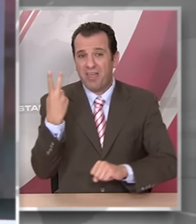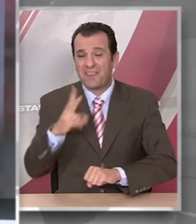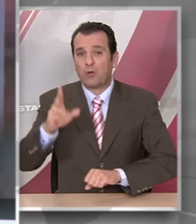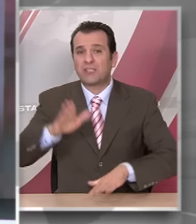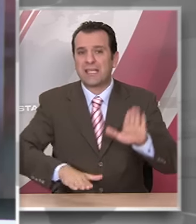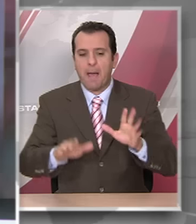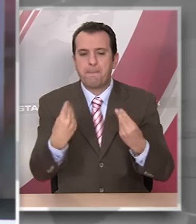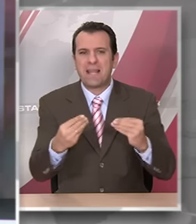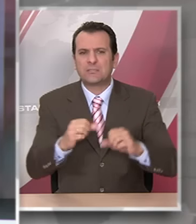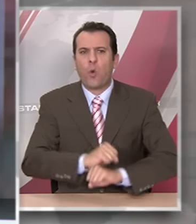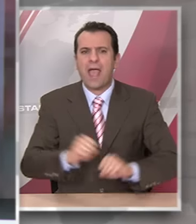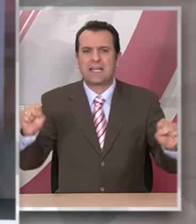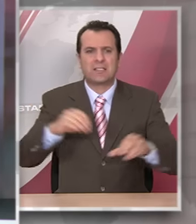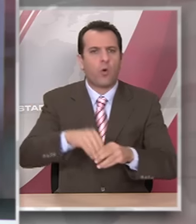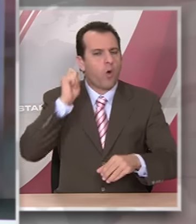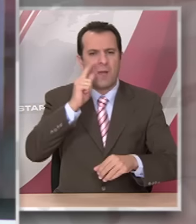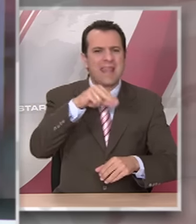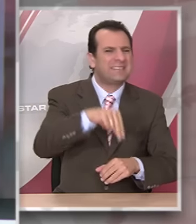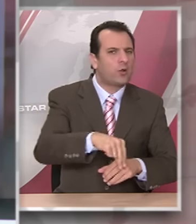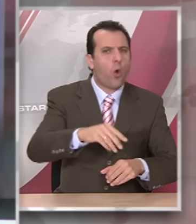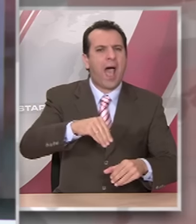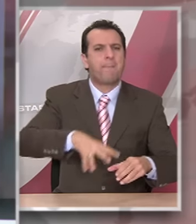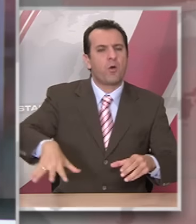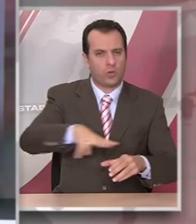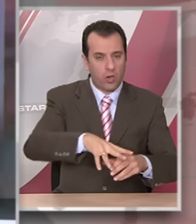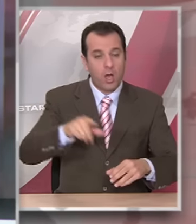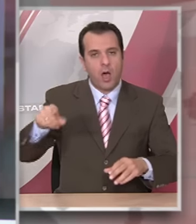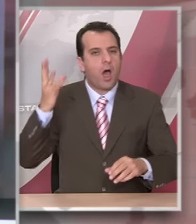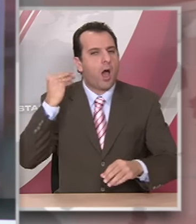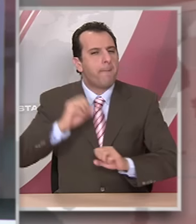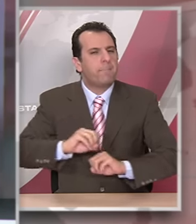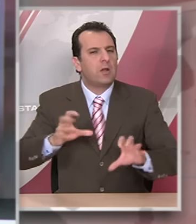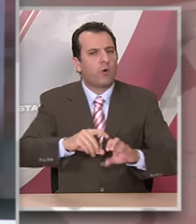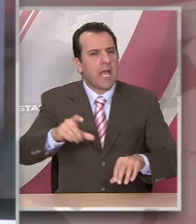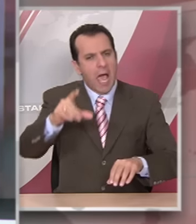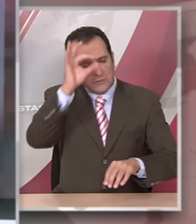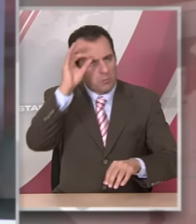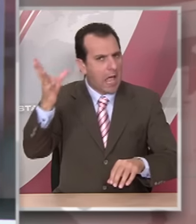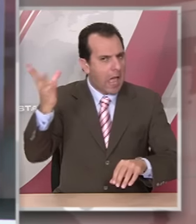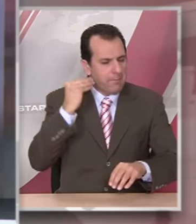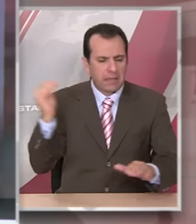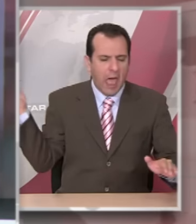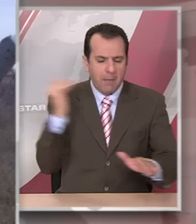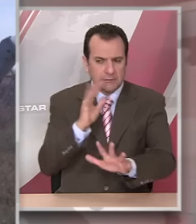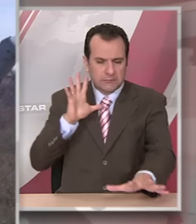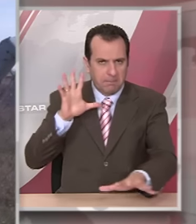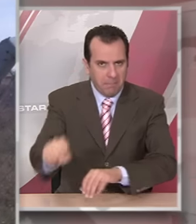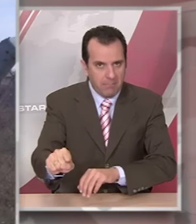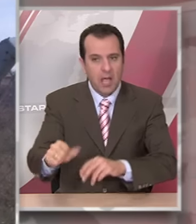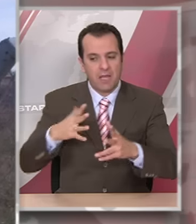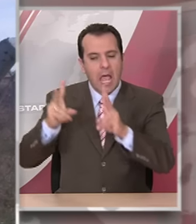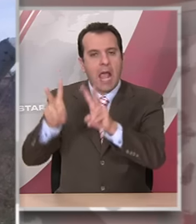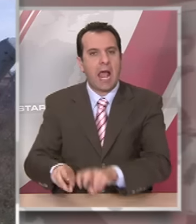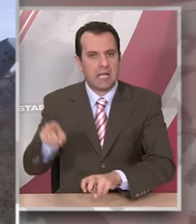νητρικού αμμονίου. Μια πληροφορία από το Νταγίρ Μπακί κινητοποίησε τις τουρκικές αρχές. Οι αστυνομικοί τους εντόπισαν σε